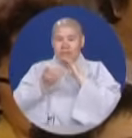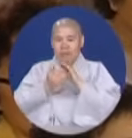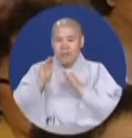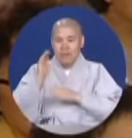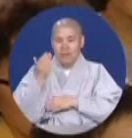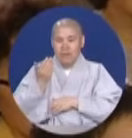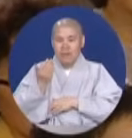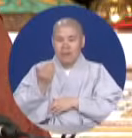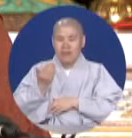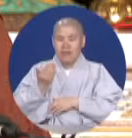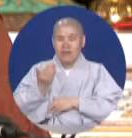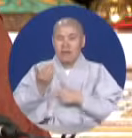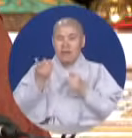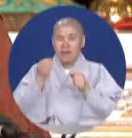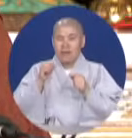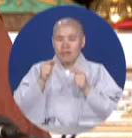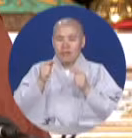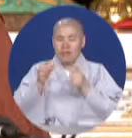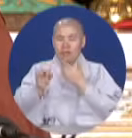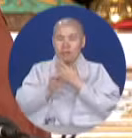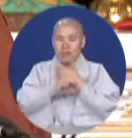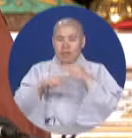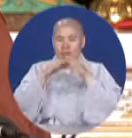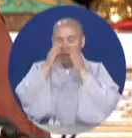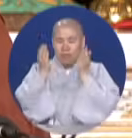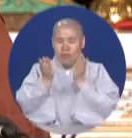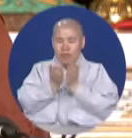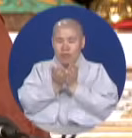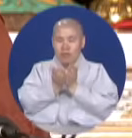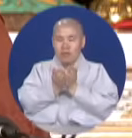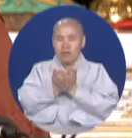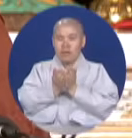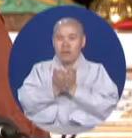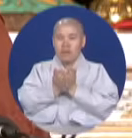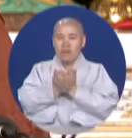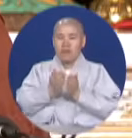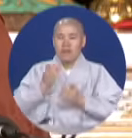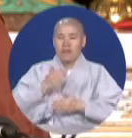자기를 깨닫게 되면 모든 것이 다 자기예요.